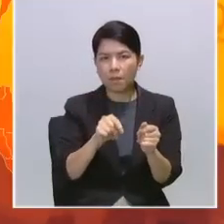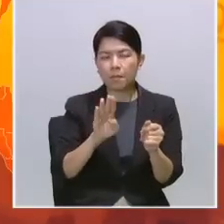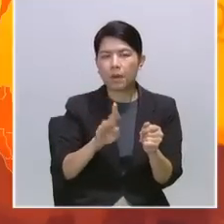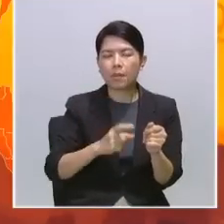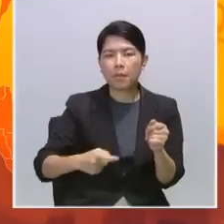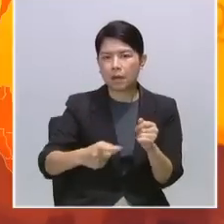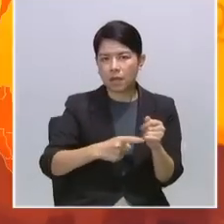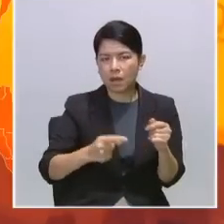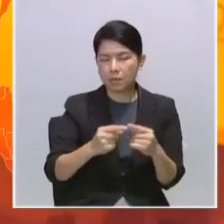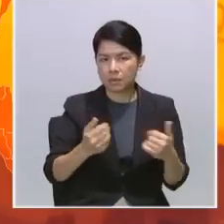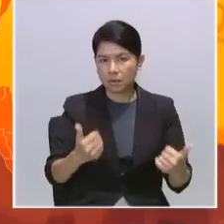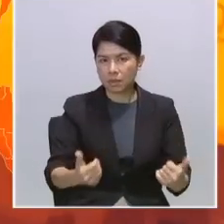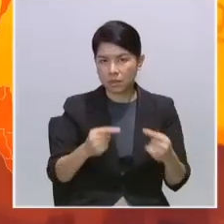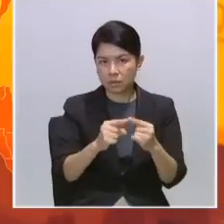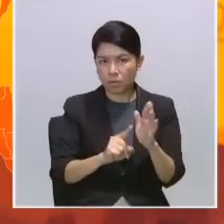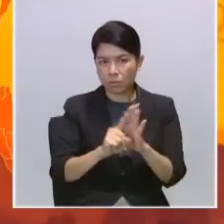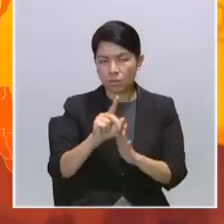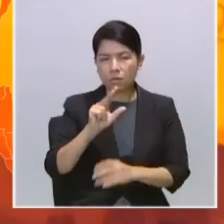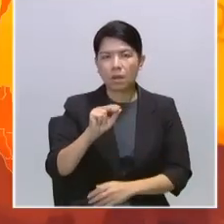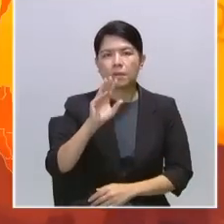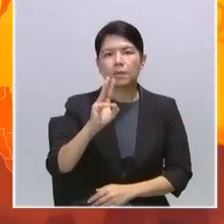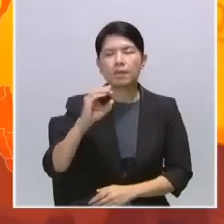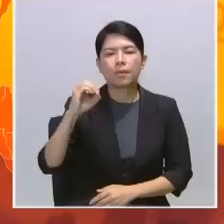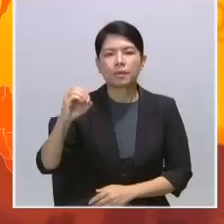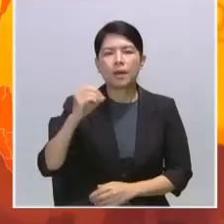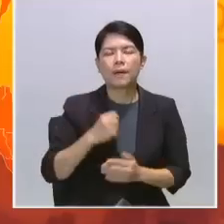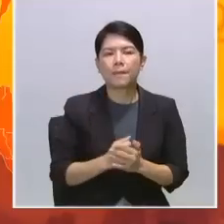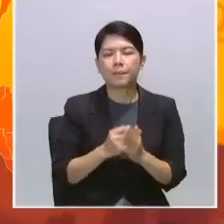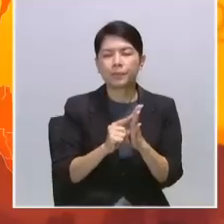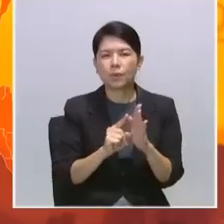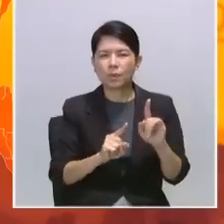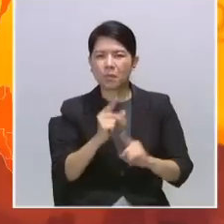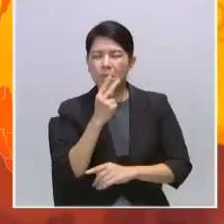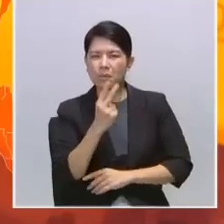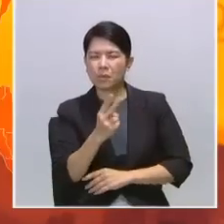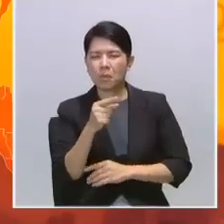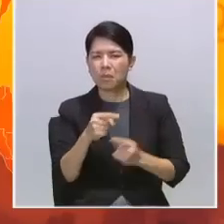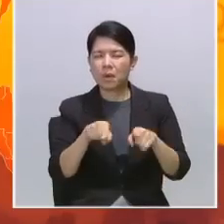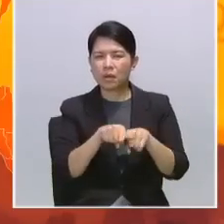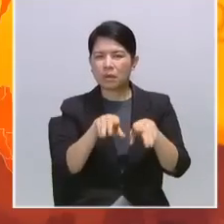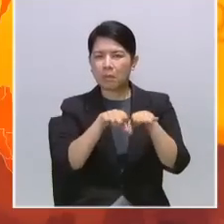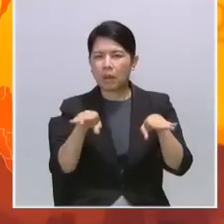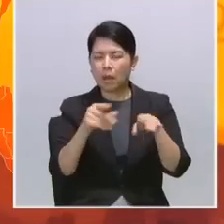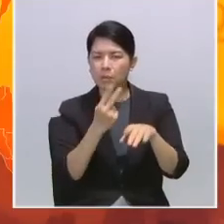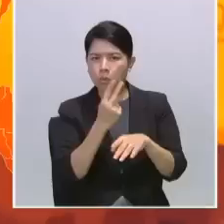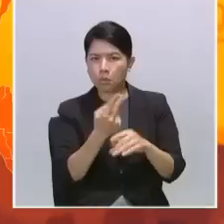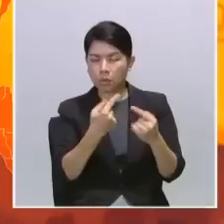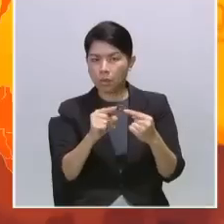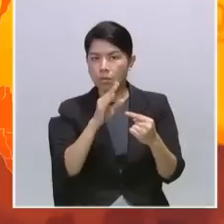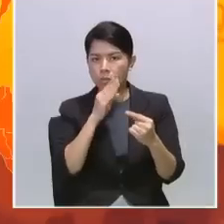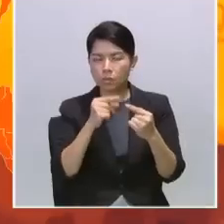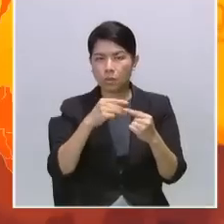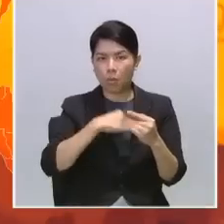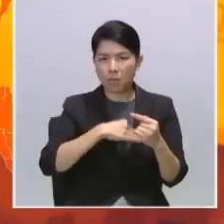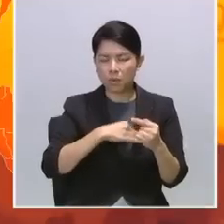เทพมหานครนะคะ36องศาเซลเซียสอุณหภูมิดูเหมือนไม่สูงมากนักนะคะแต่ว่าค่าดัชนี